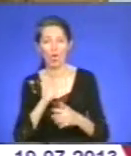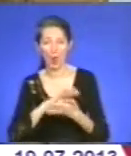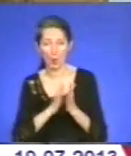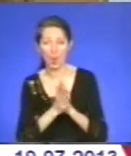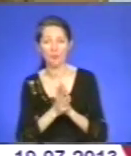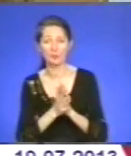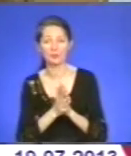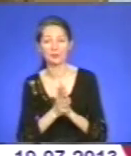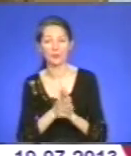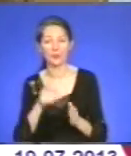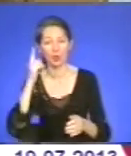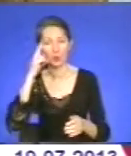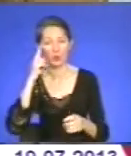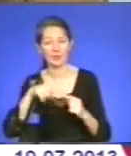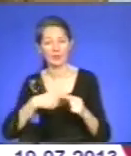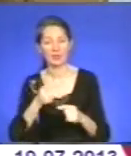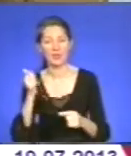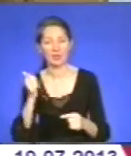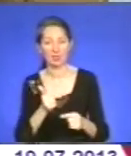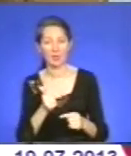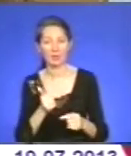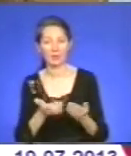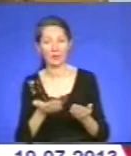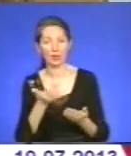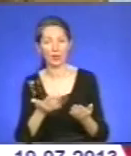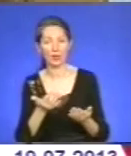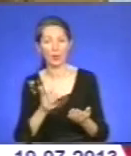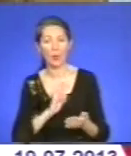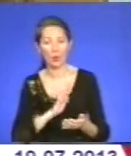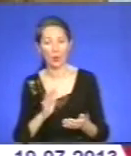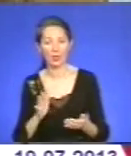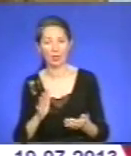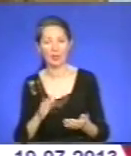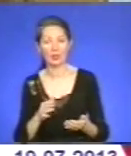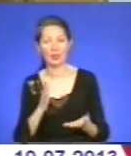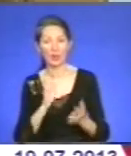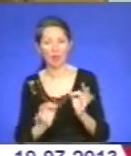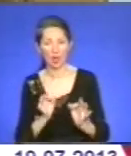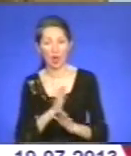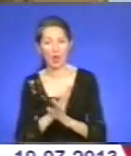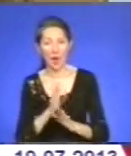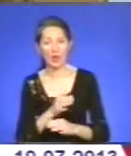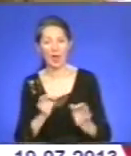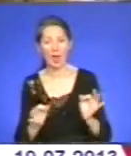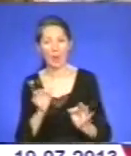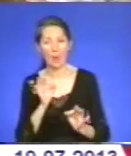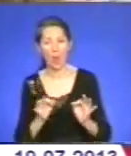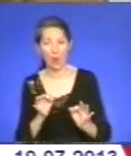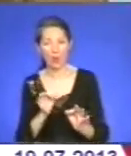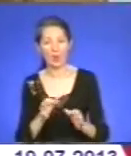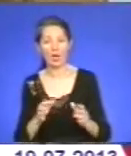думаю, на слідчий тиждень, якщо буде стояти нормальна погода,